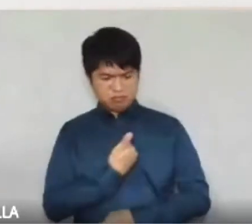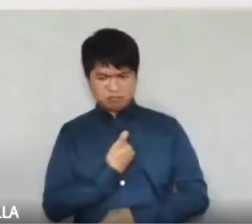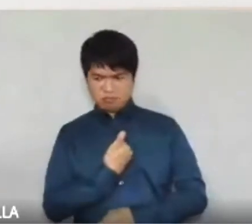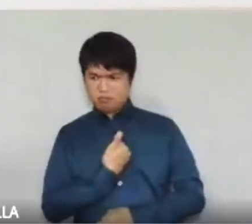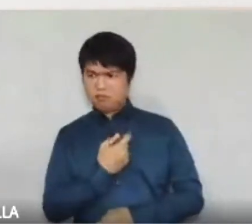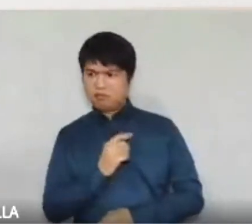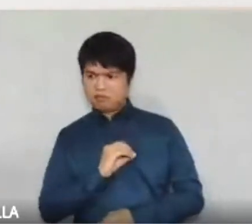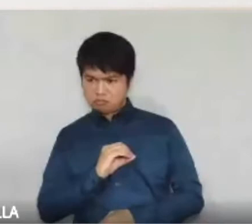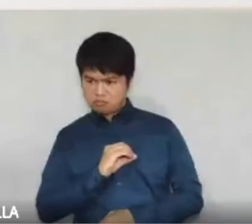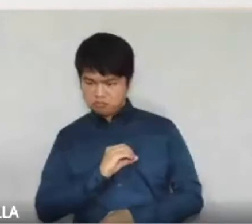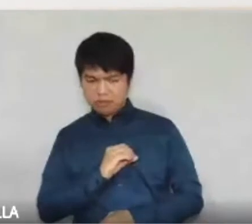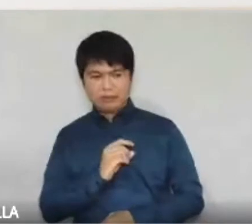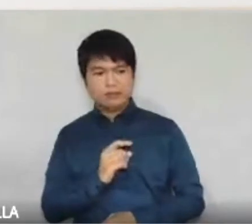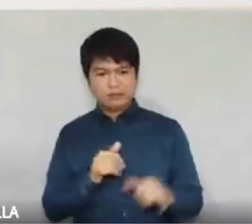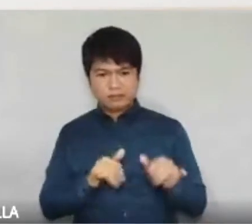ng pagpipilian.